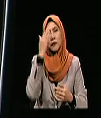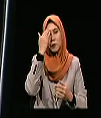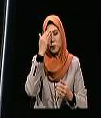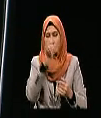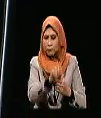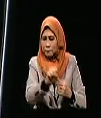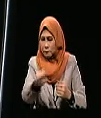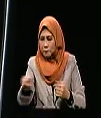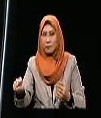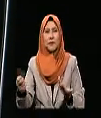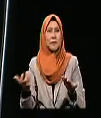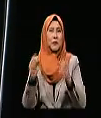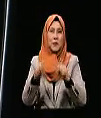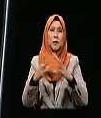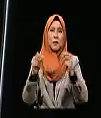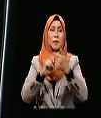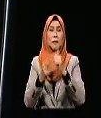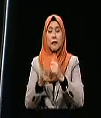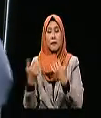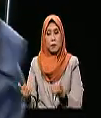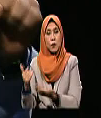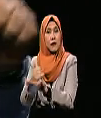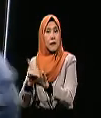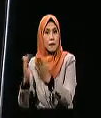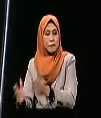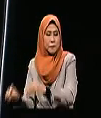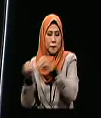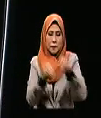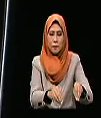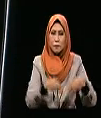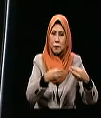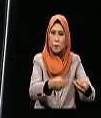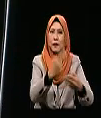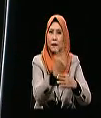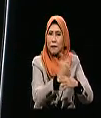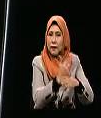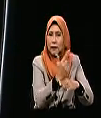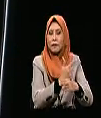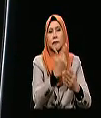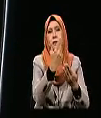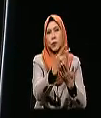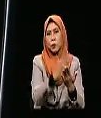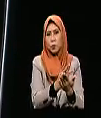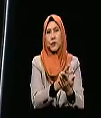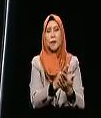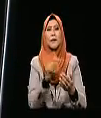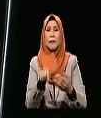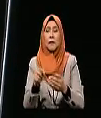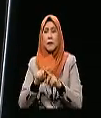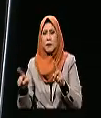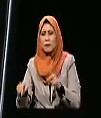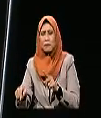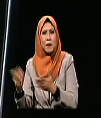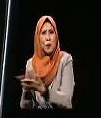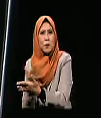boleh selesaikan. Kita pindahkan mereka, kita bagi latihan, tetapi akan ada pertambahan yang itu tak apa